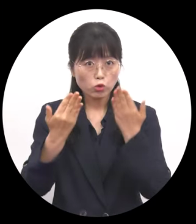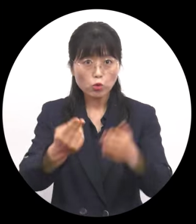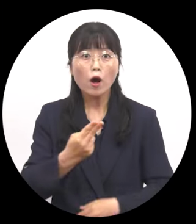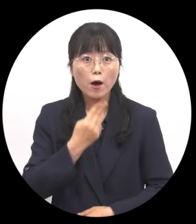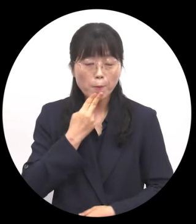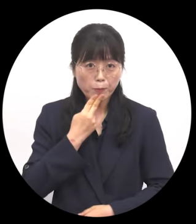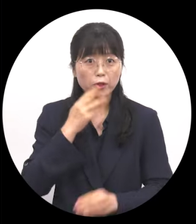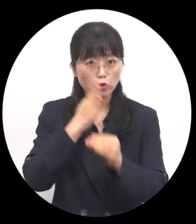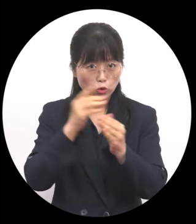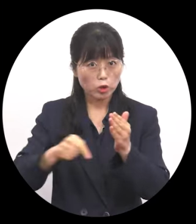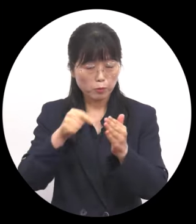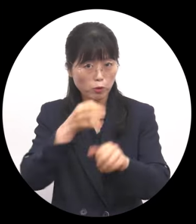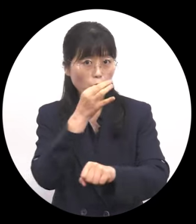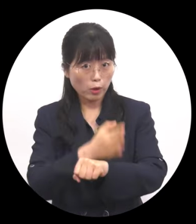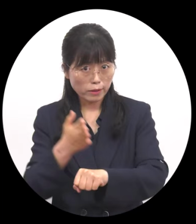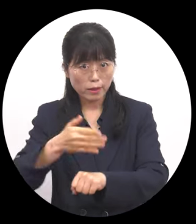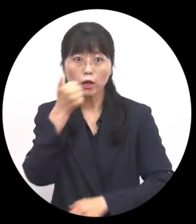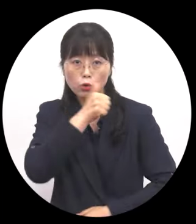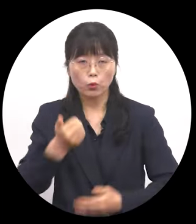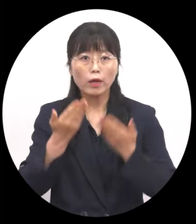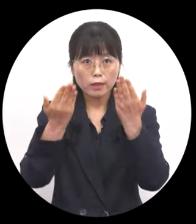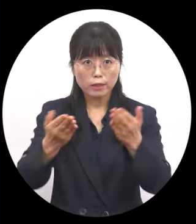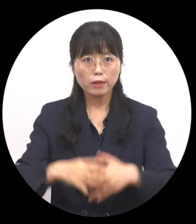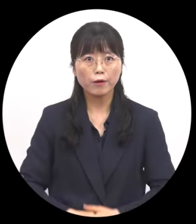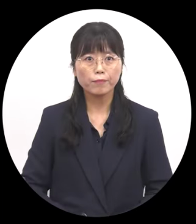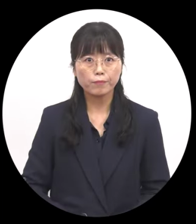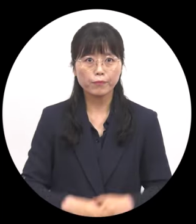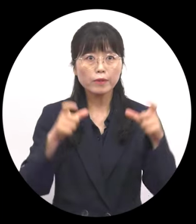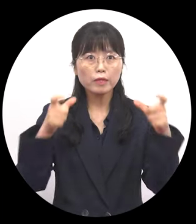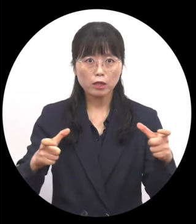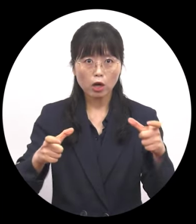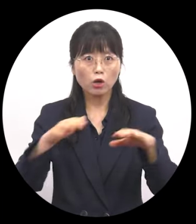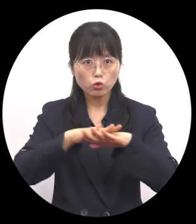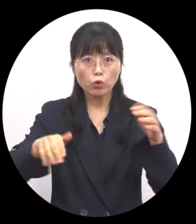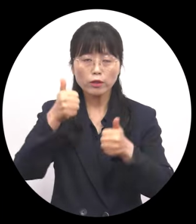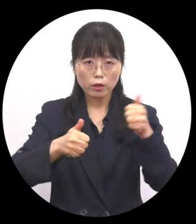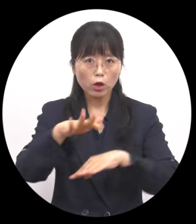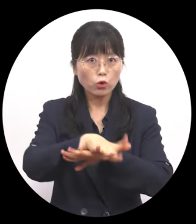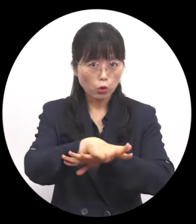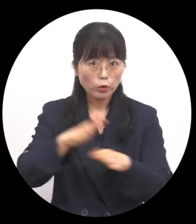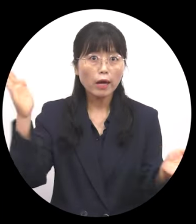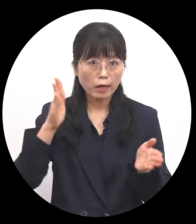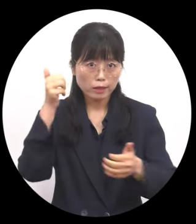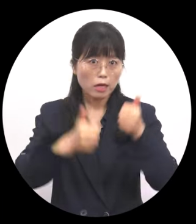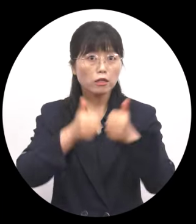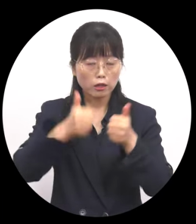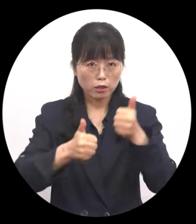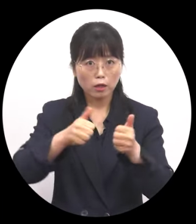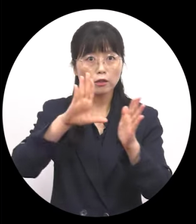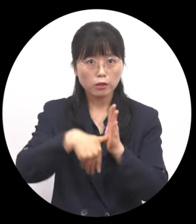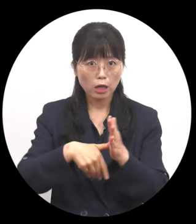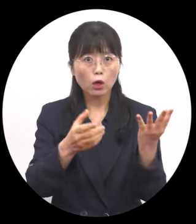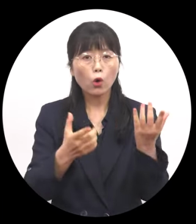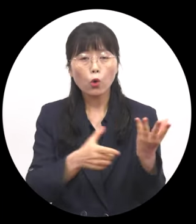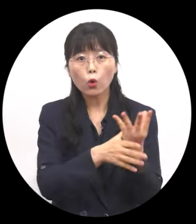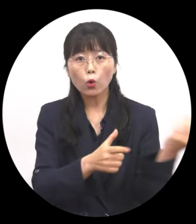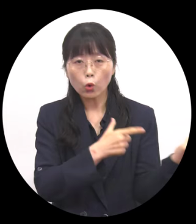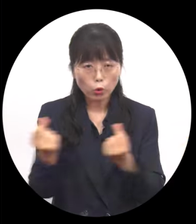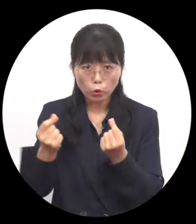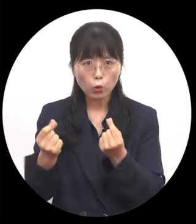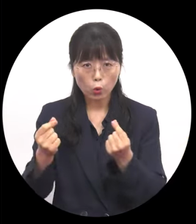부분을 중심으로 간단하게 말씀을 드리면은요. 지역균형 전형과 농어촌 학생 전형은